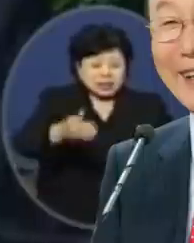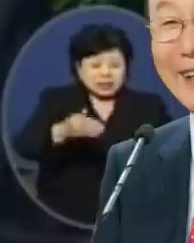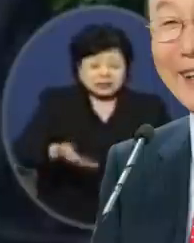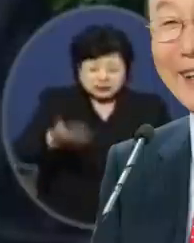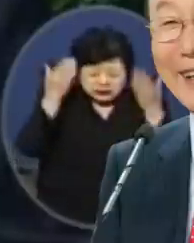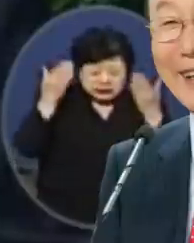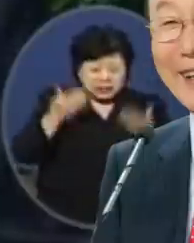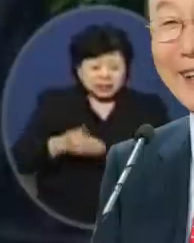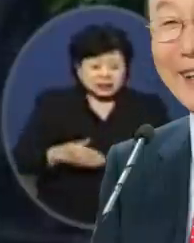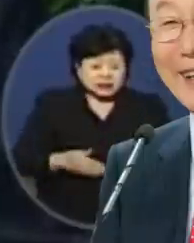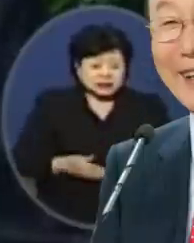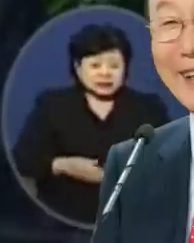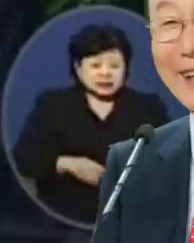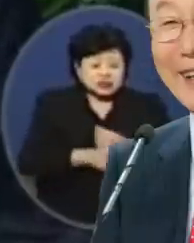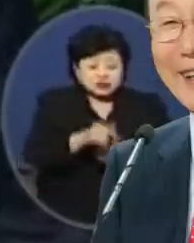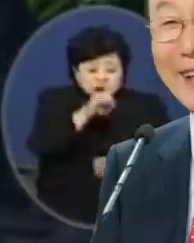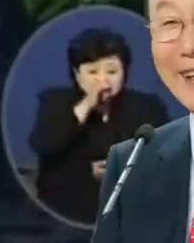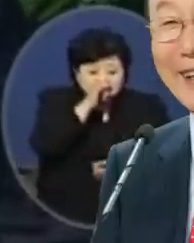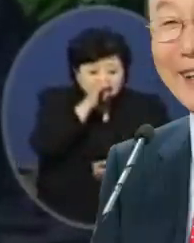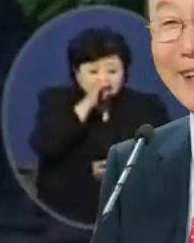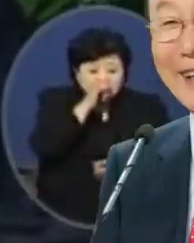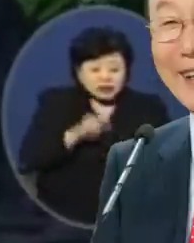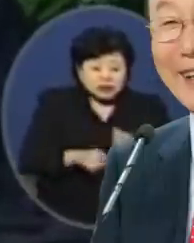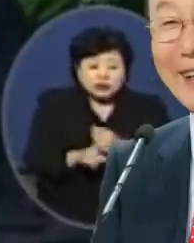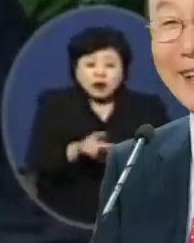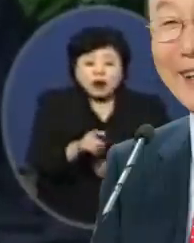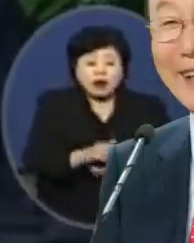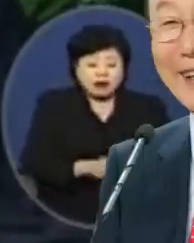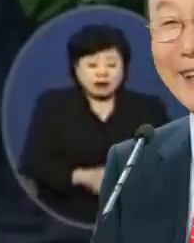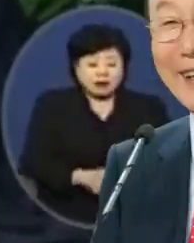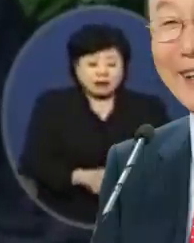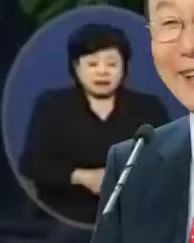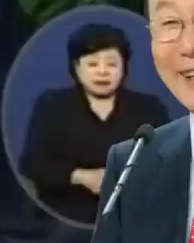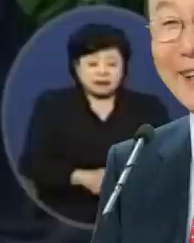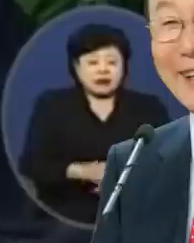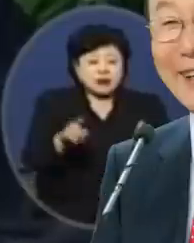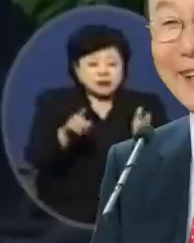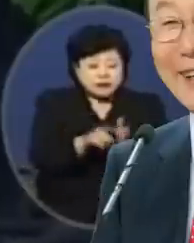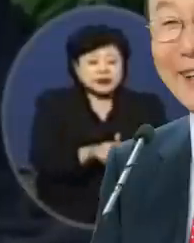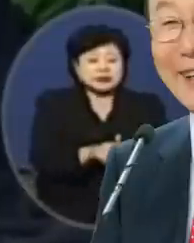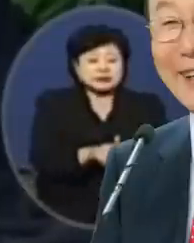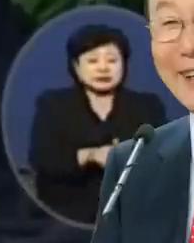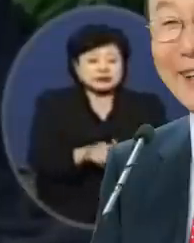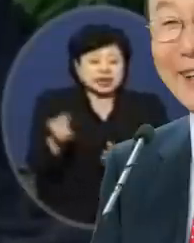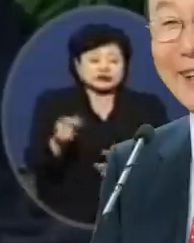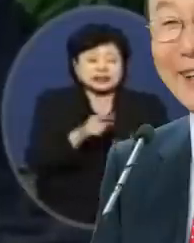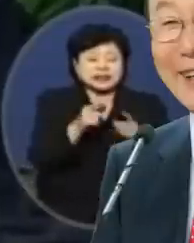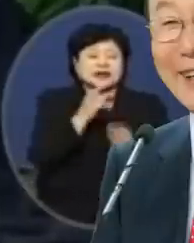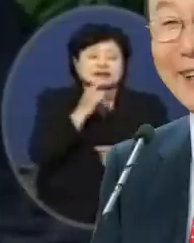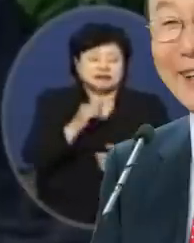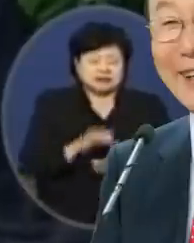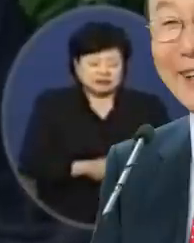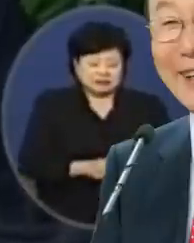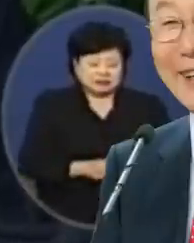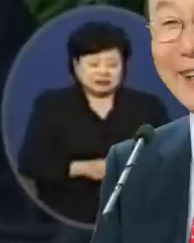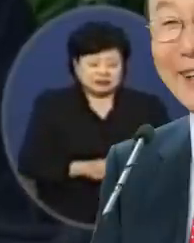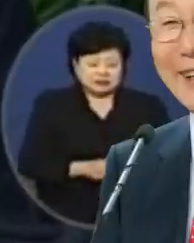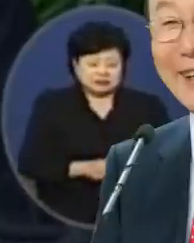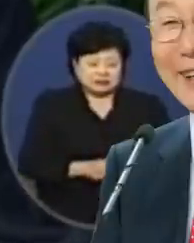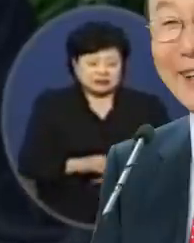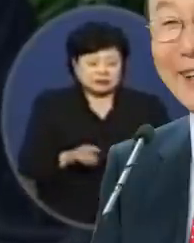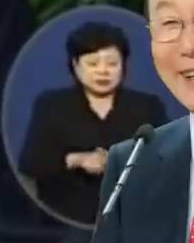한 이유가 있는 것입니다. 그건 왜냐? 믿음으로 살아라. 아직